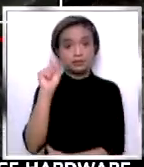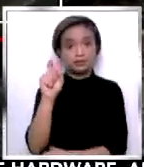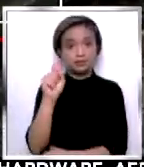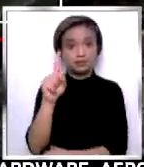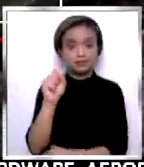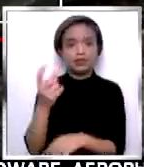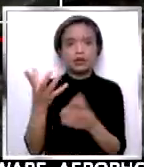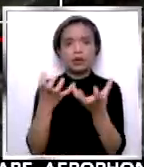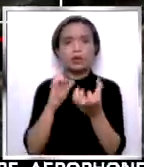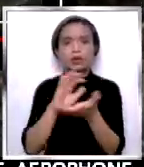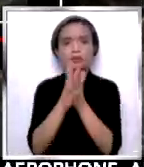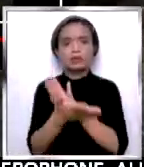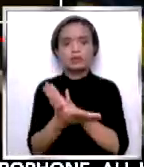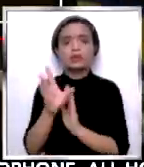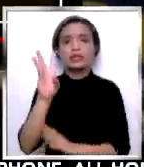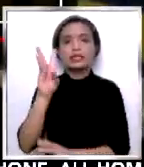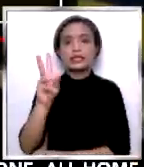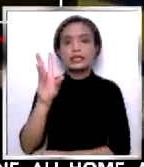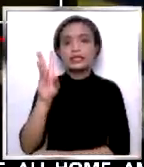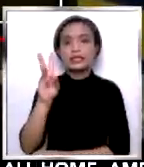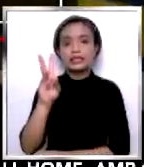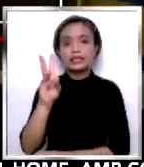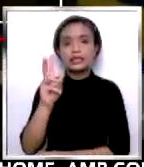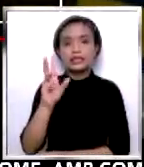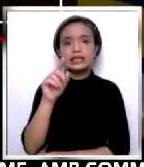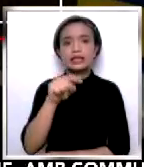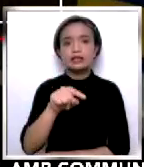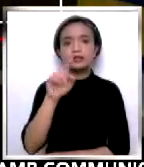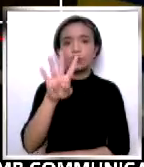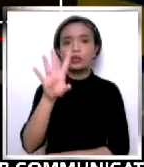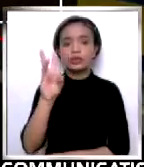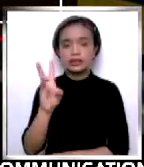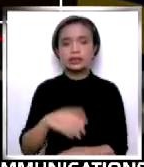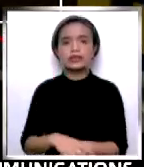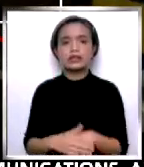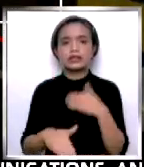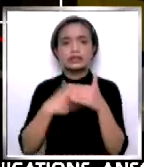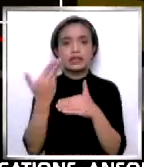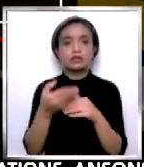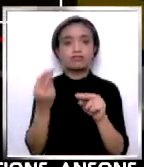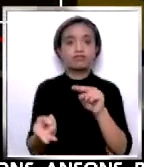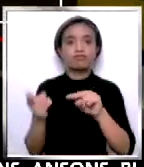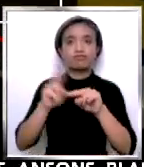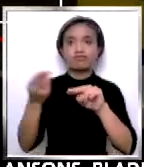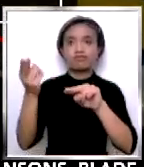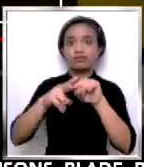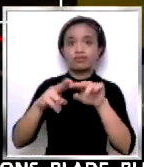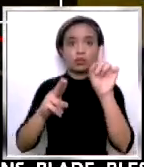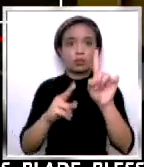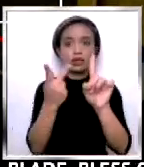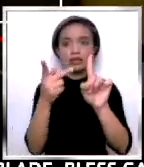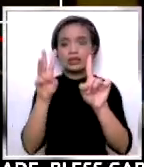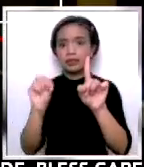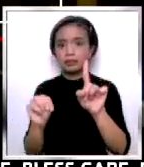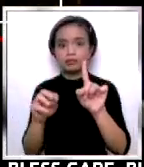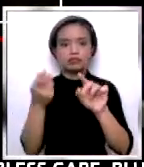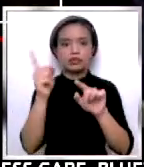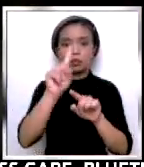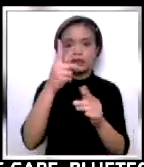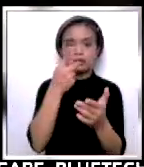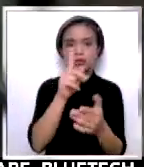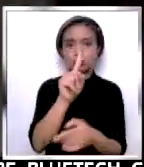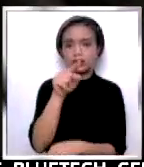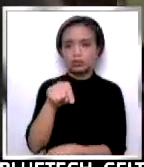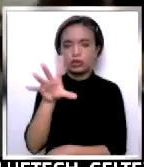gawing 16 pesos and 46 centavos. At ang pisong dagdag kada kilometro gusto naman nilang gawing 1 peso and 50